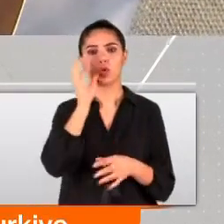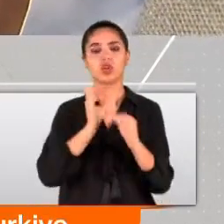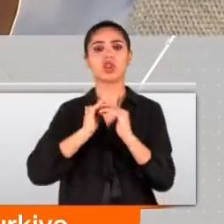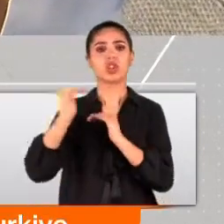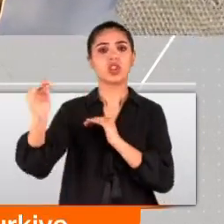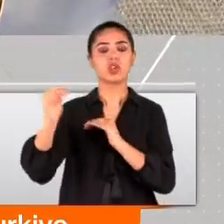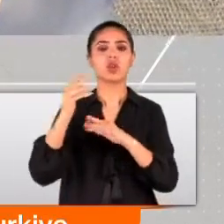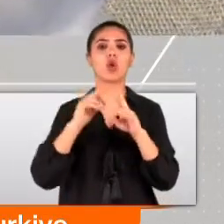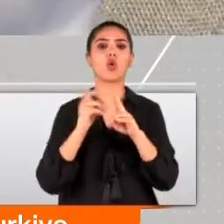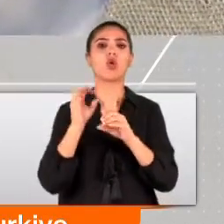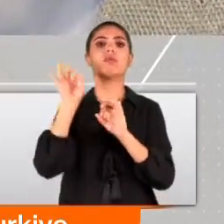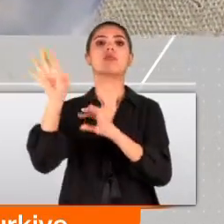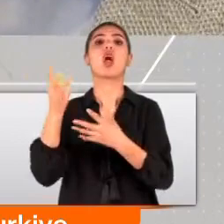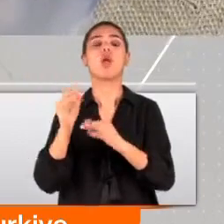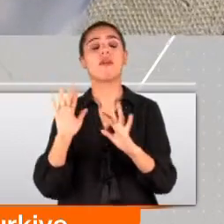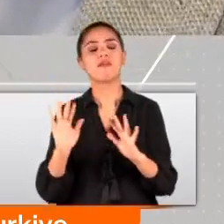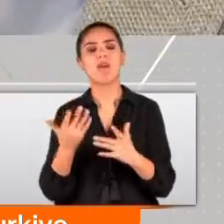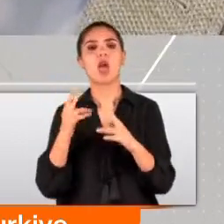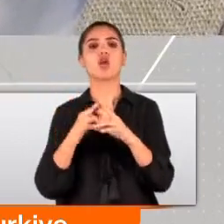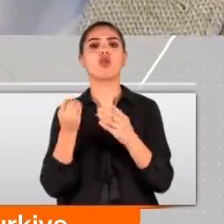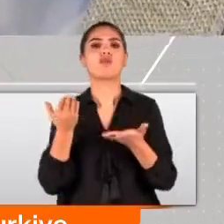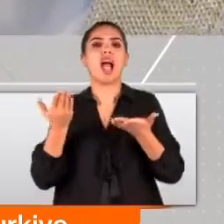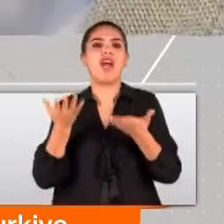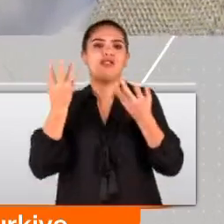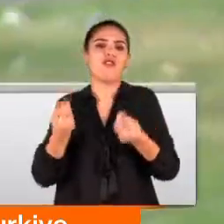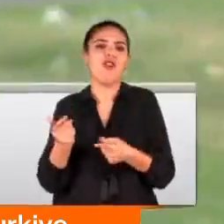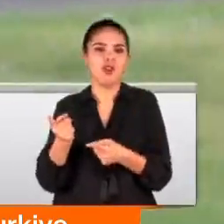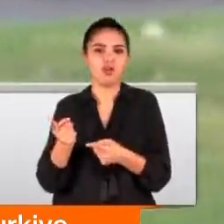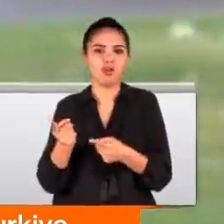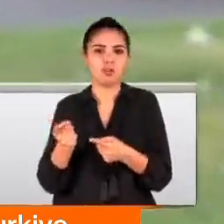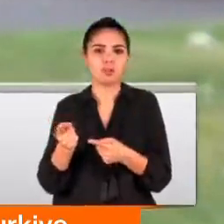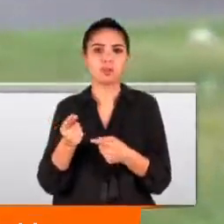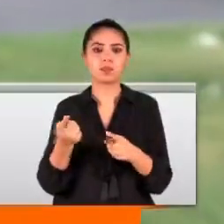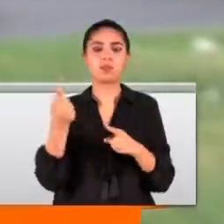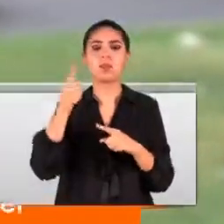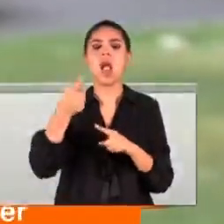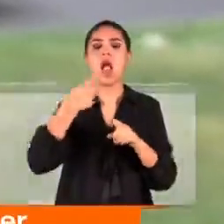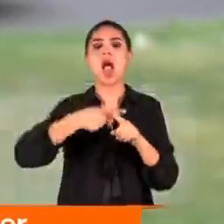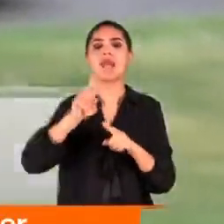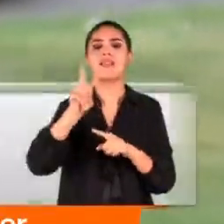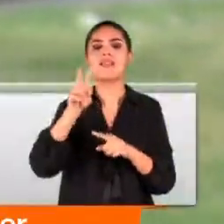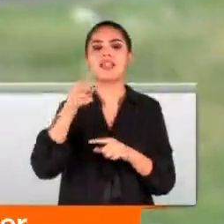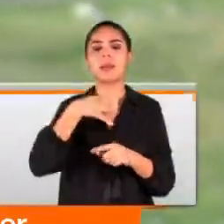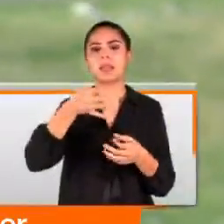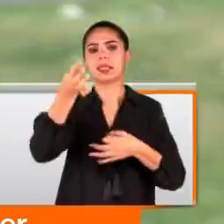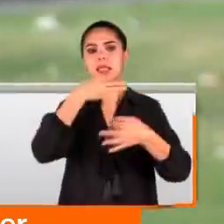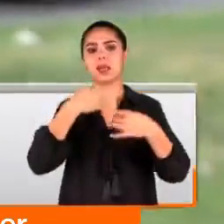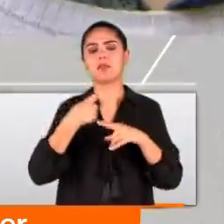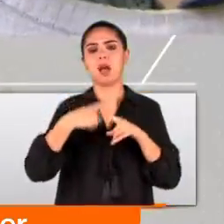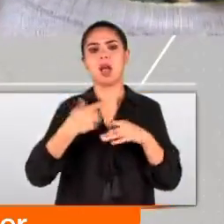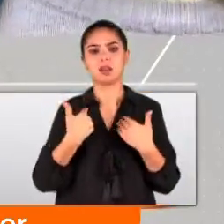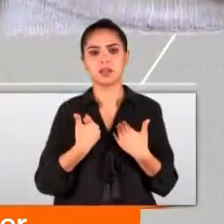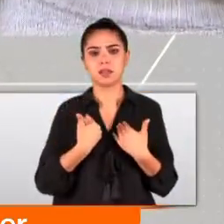COVID'e ya yakalanmadılar ya da yakalandıysalar da çok hafif atlattılar. Multivitamin tabletlerinden kullanıyoruz, hani ek olarak